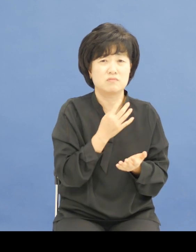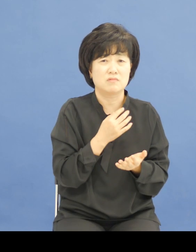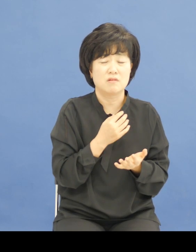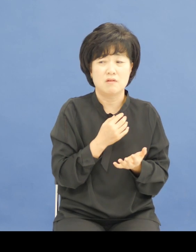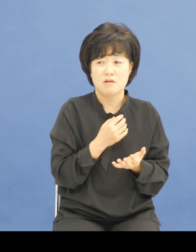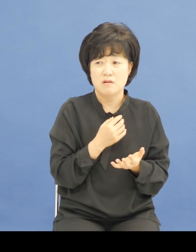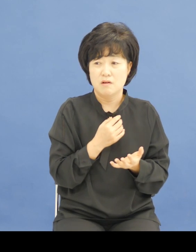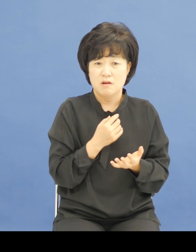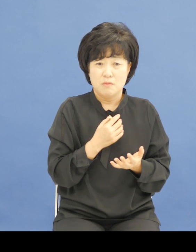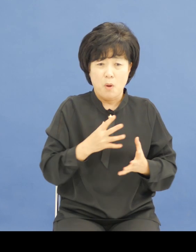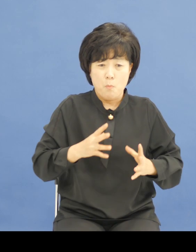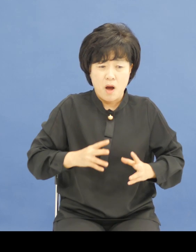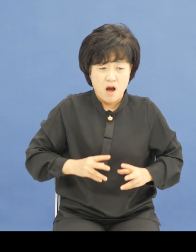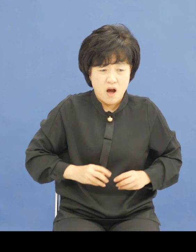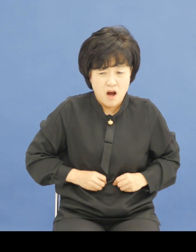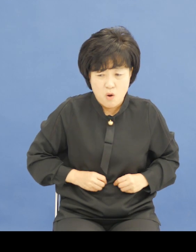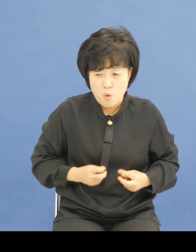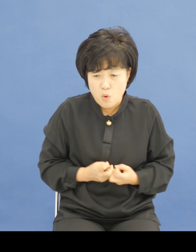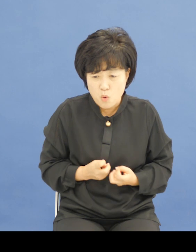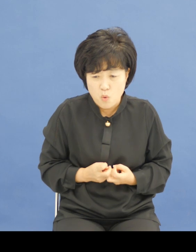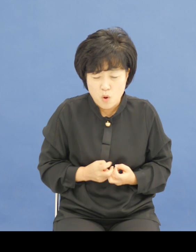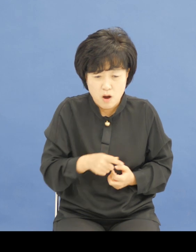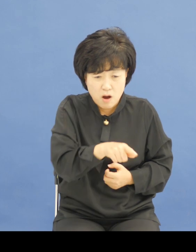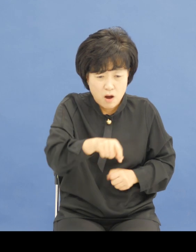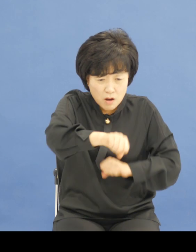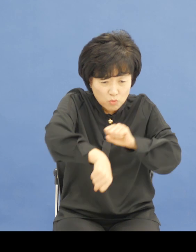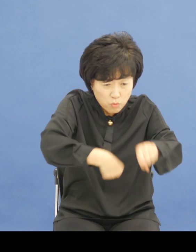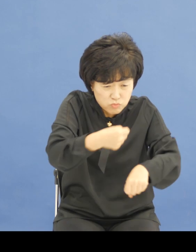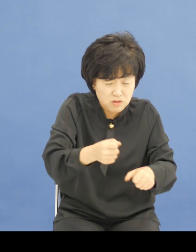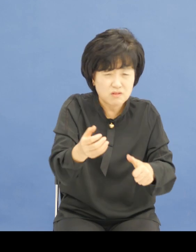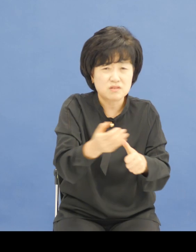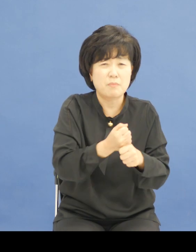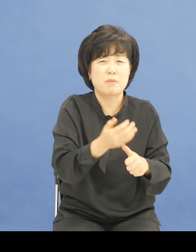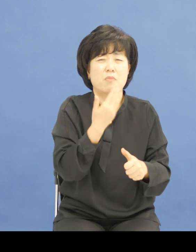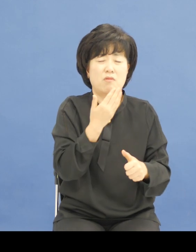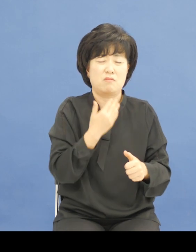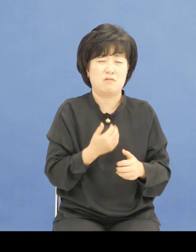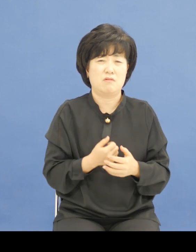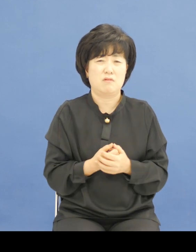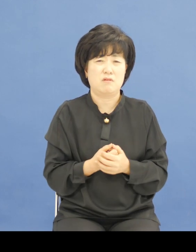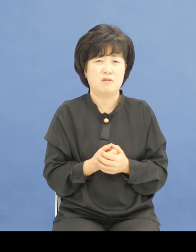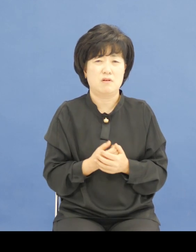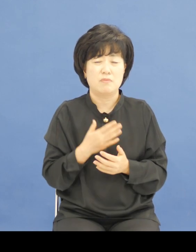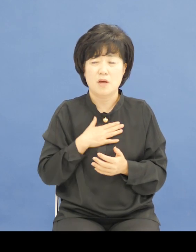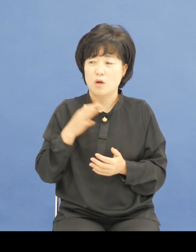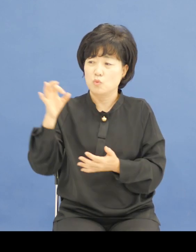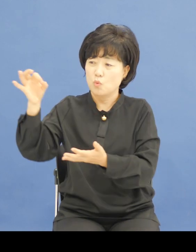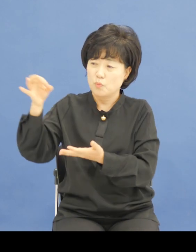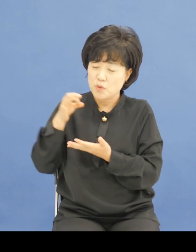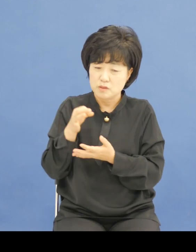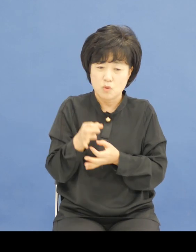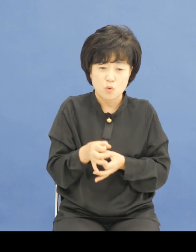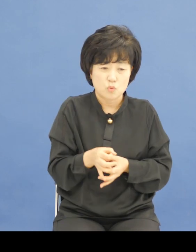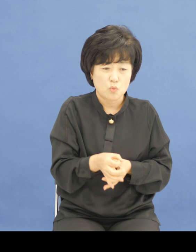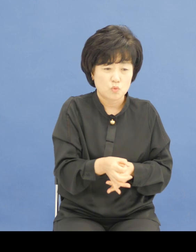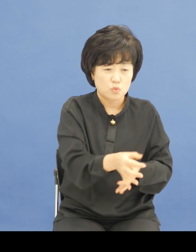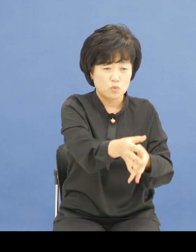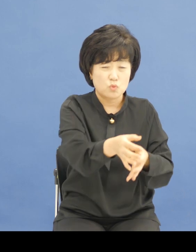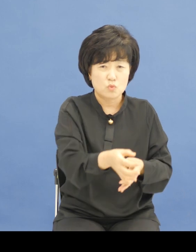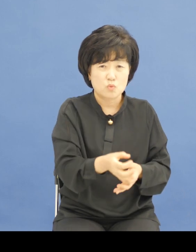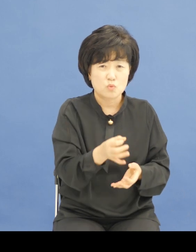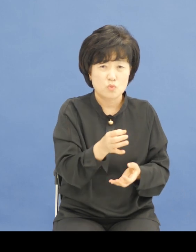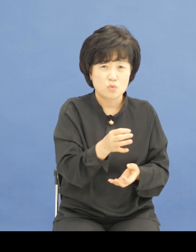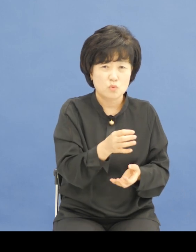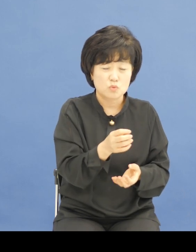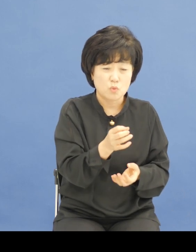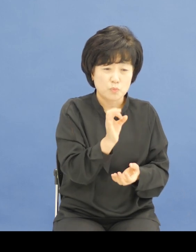짐승이고. 그래서 이제 거기 우리 동역자들 말에 의하면은 제가 돈을 조금씩 보내서 이제 음식 사다 줘도 뭐